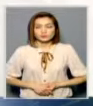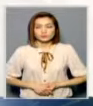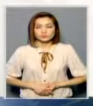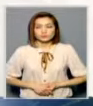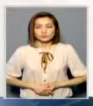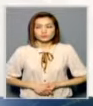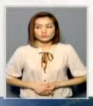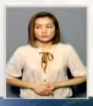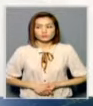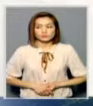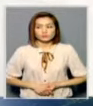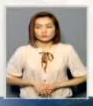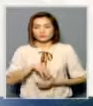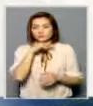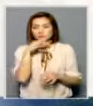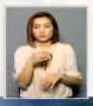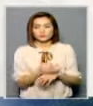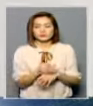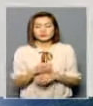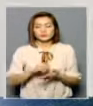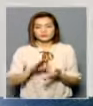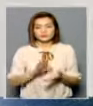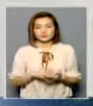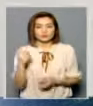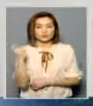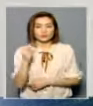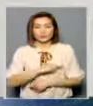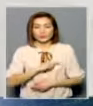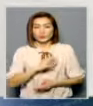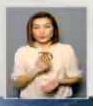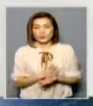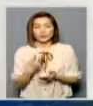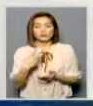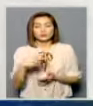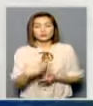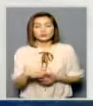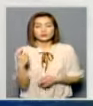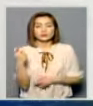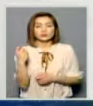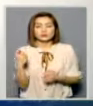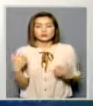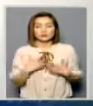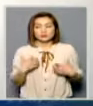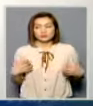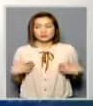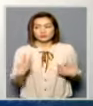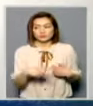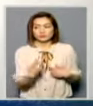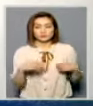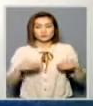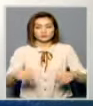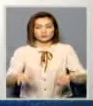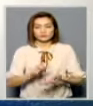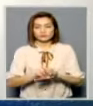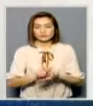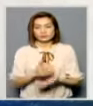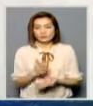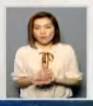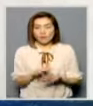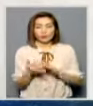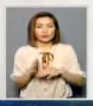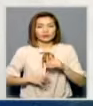3 жауапкершілікті серіктестік 42 шаруа қожалығы жұмыс істейді. Оның 20-сы мал шаруашылығымен 22-сі егін шаруашылығымен айналысады.